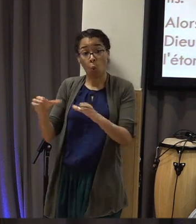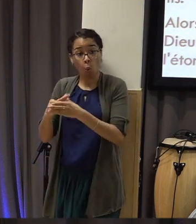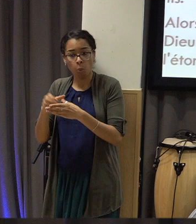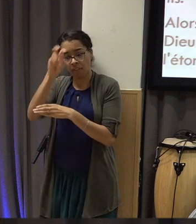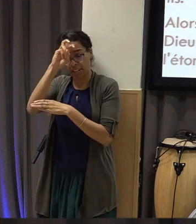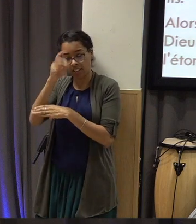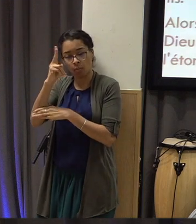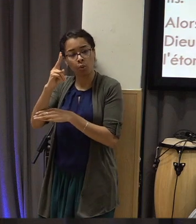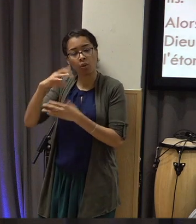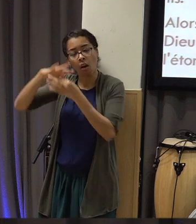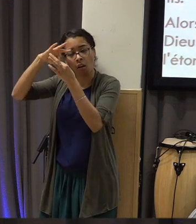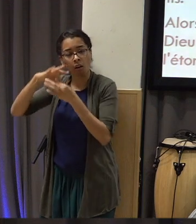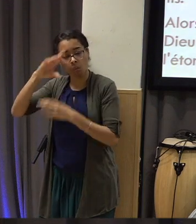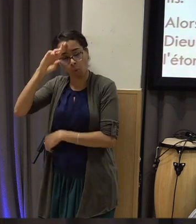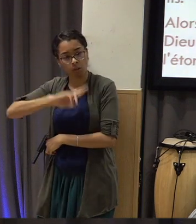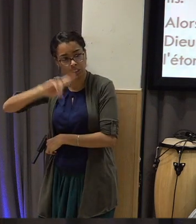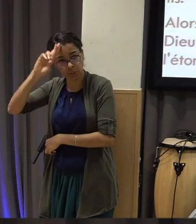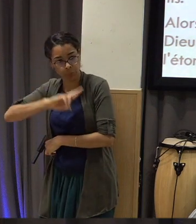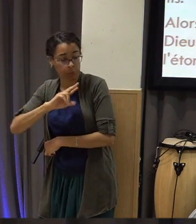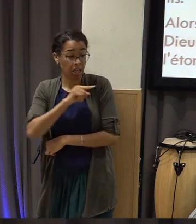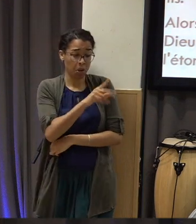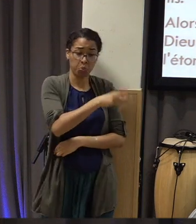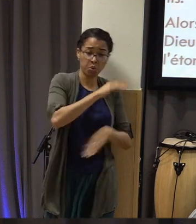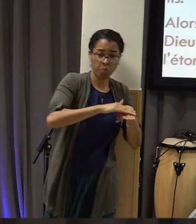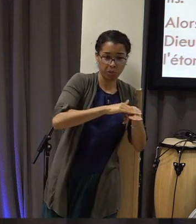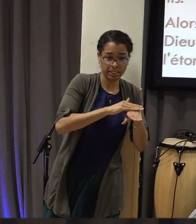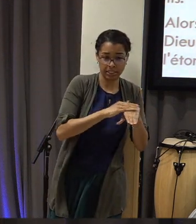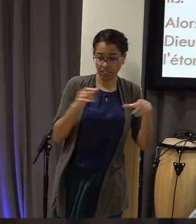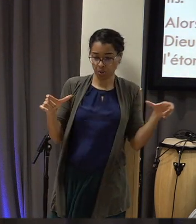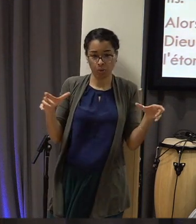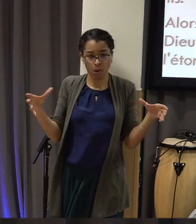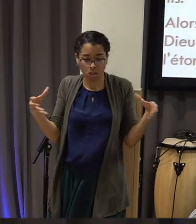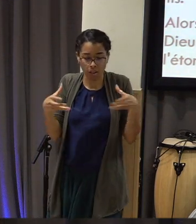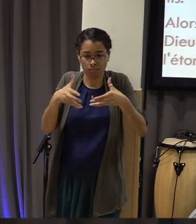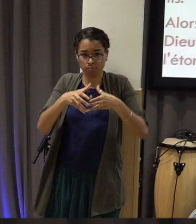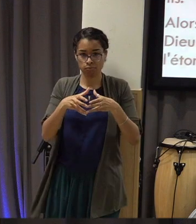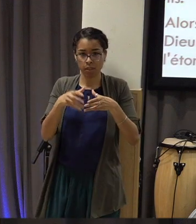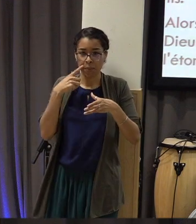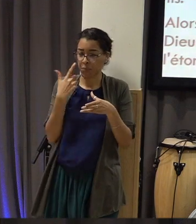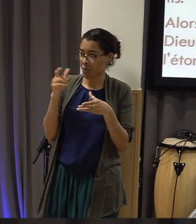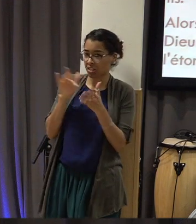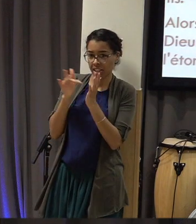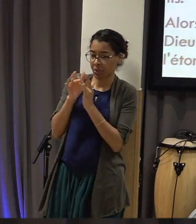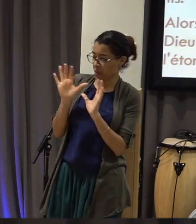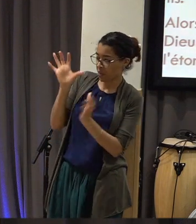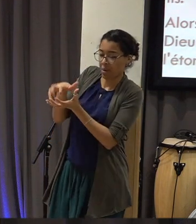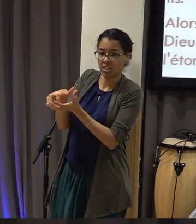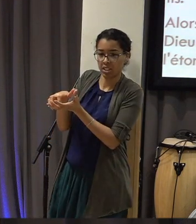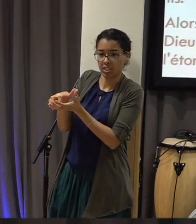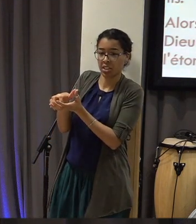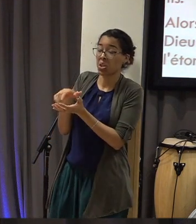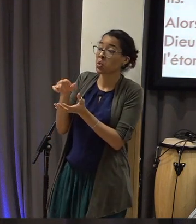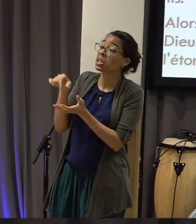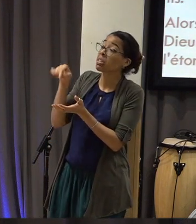et les Hérodiens qui sont plutôt politiques se sont associés pour le piéger en lui demandant si on doit payer